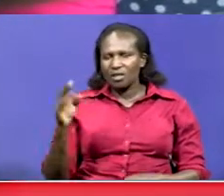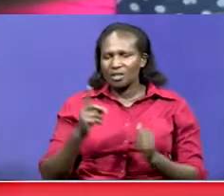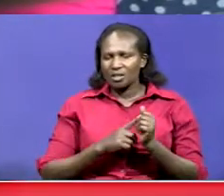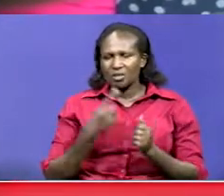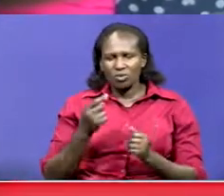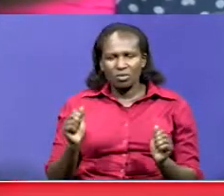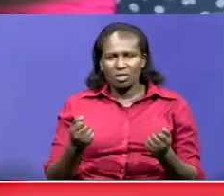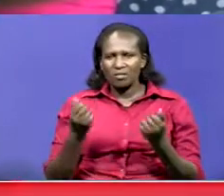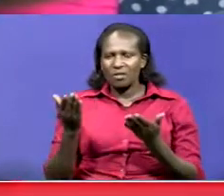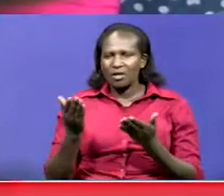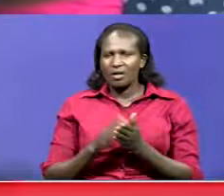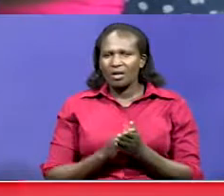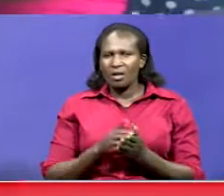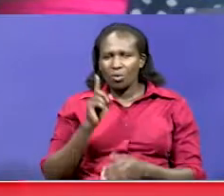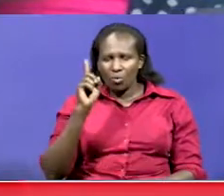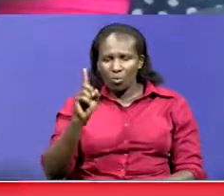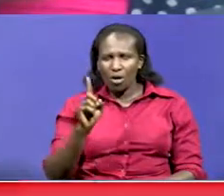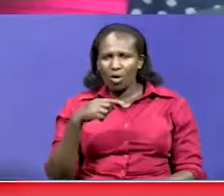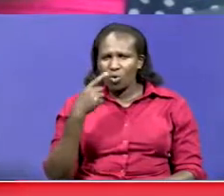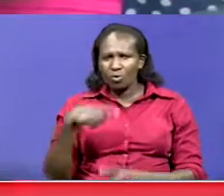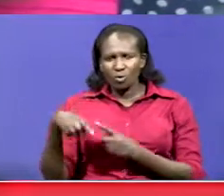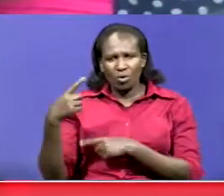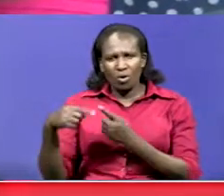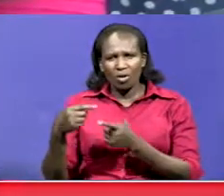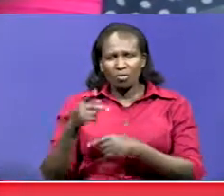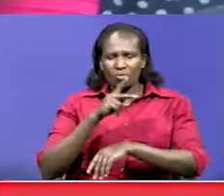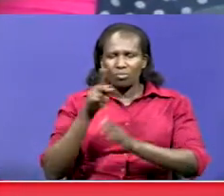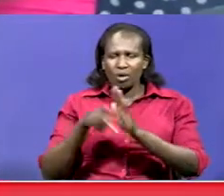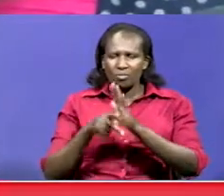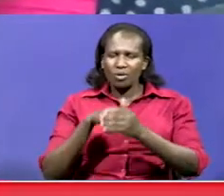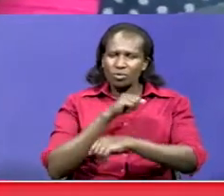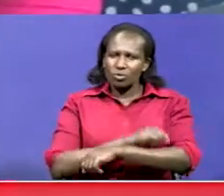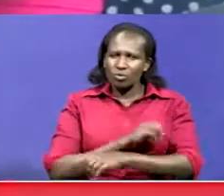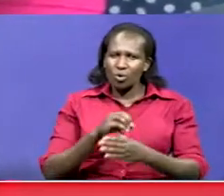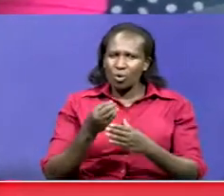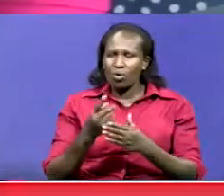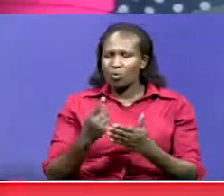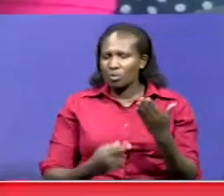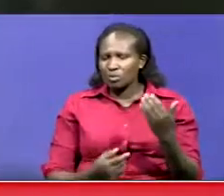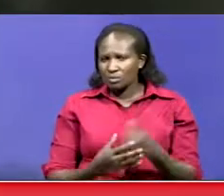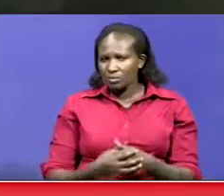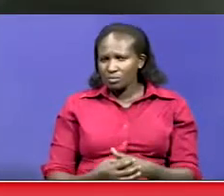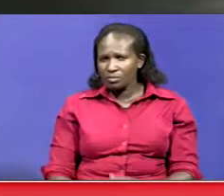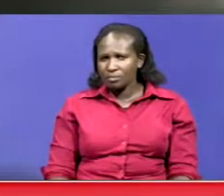the ordeal, to think of one who is going to primary school and who was molested in one way or another.